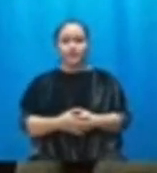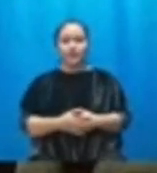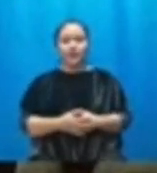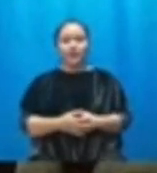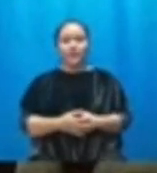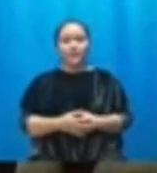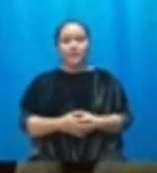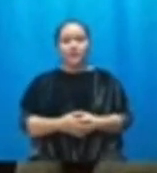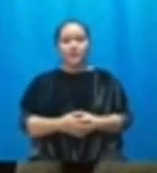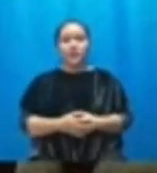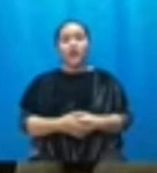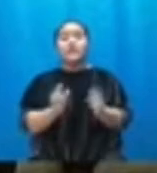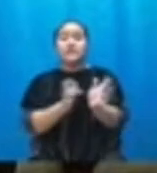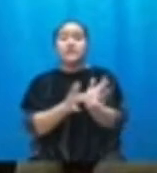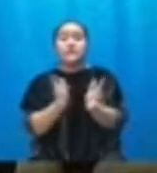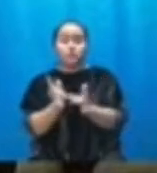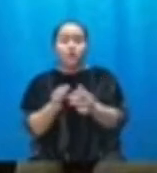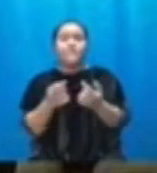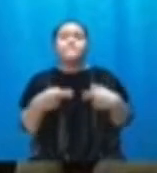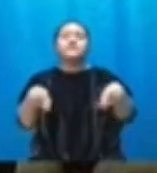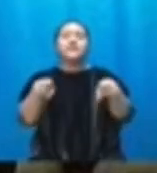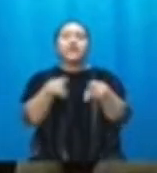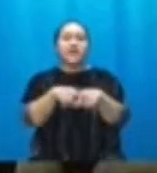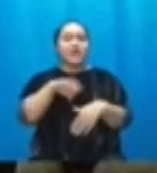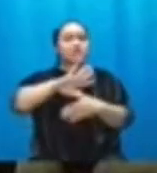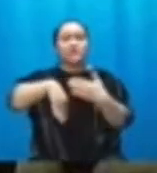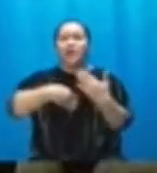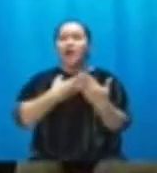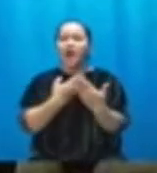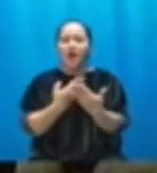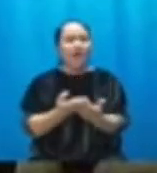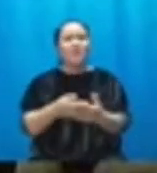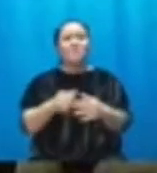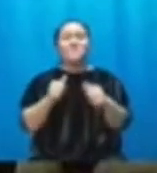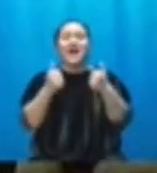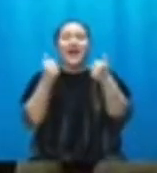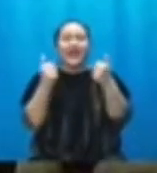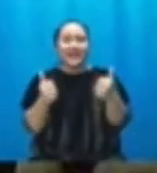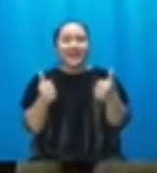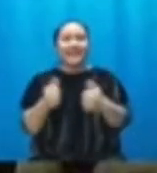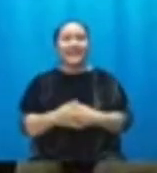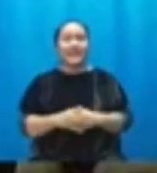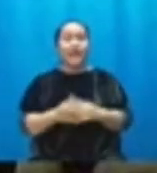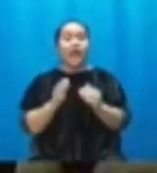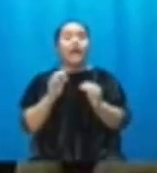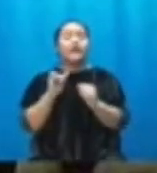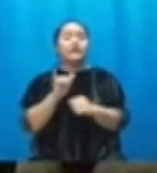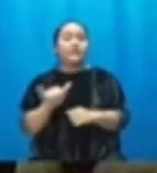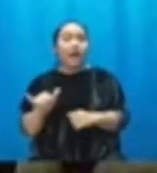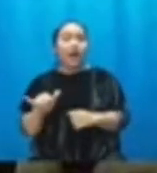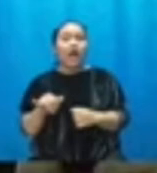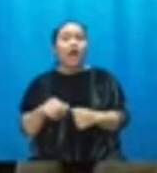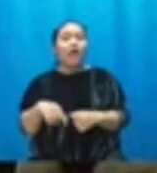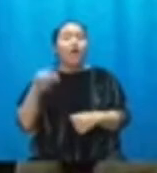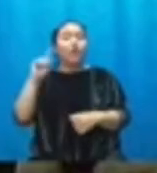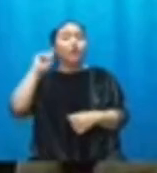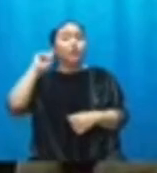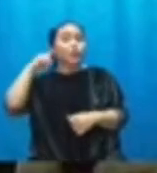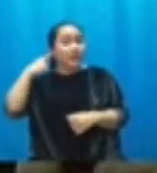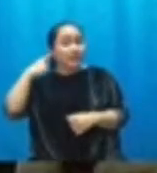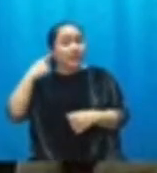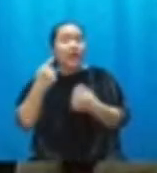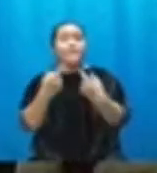Oh iya menjadikan segala-galanya baik Hai Yang Tuli dijadikannya mendengar